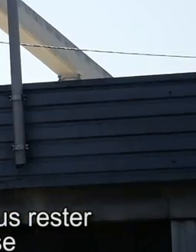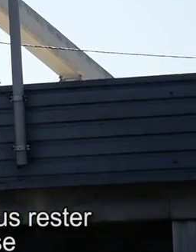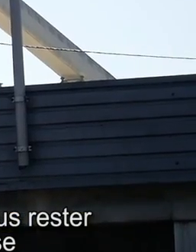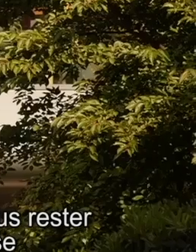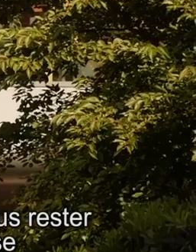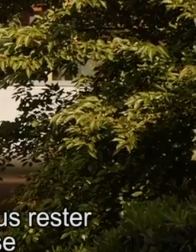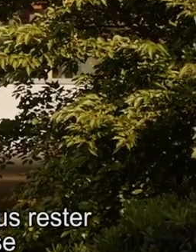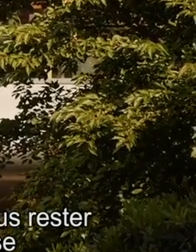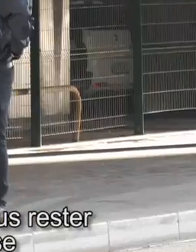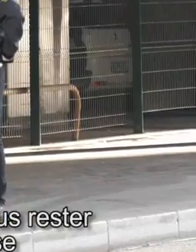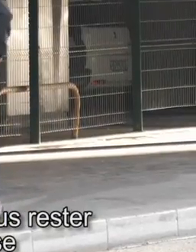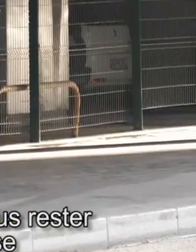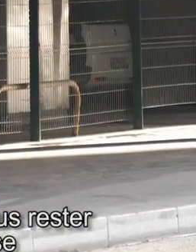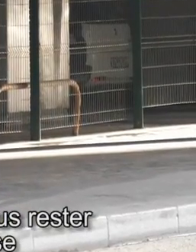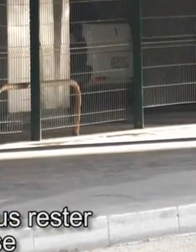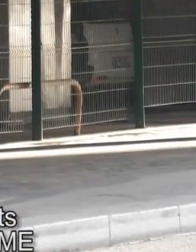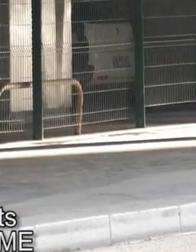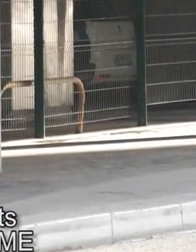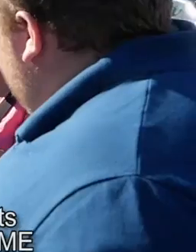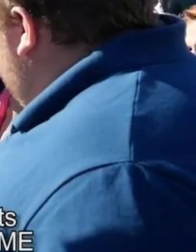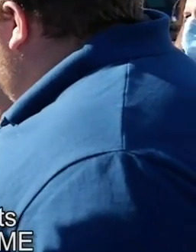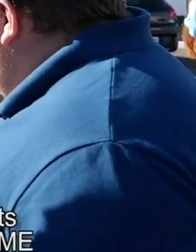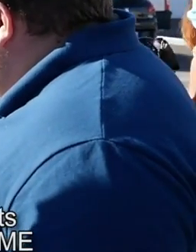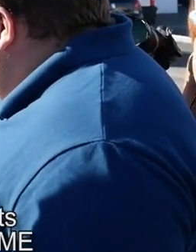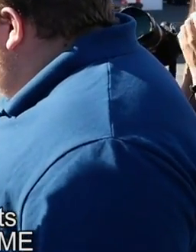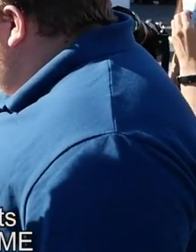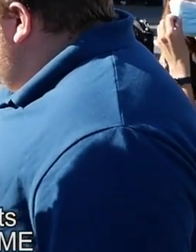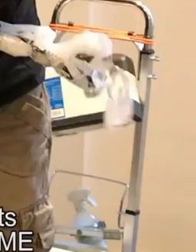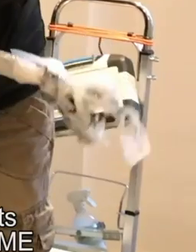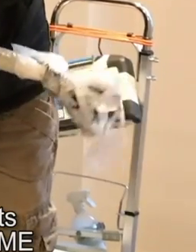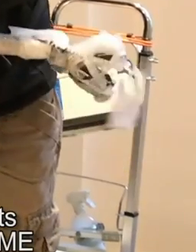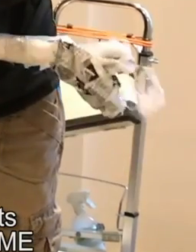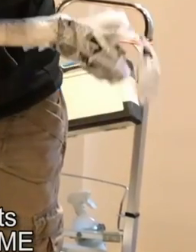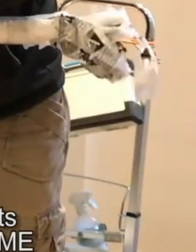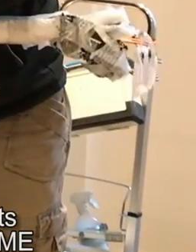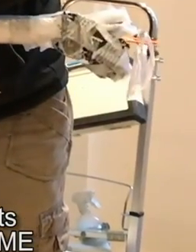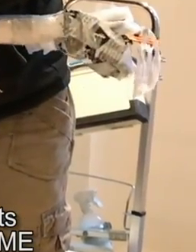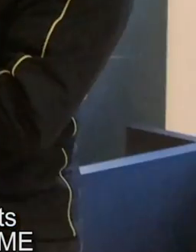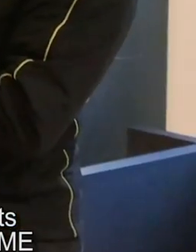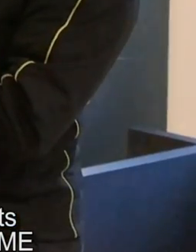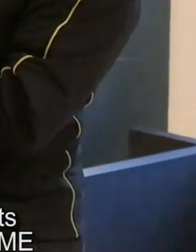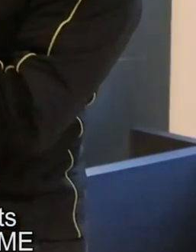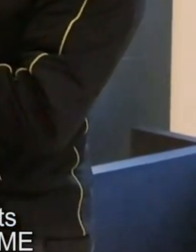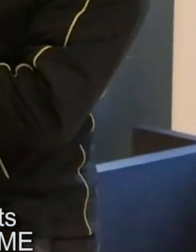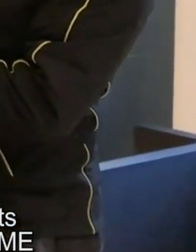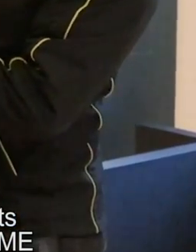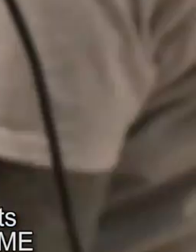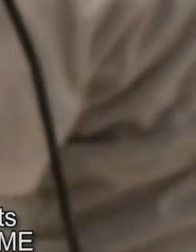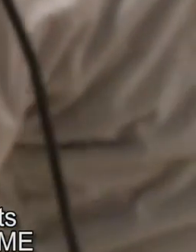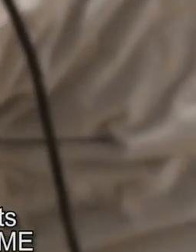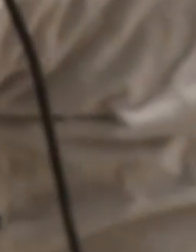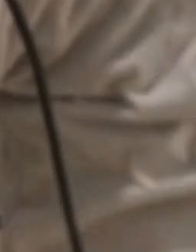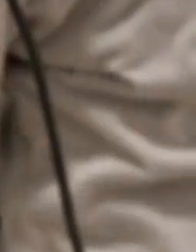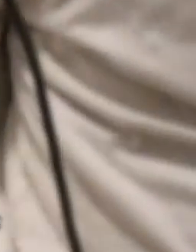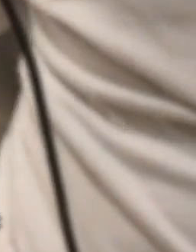rester essentiellement centrés sur le périmètre de l'entreprise, mais nous devons renforcer les liens avec les syndicats des sous-traitants et avec les travailleurs des TPE